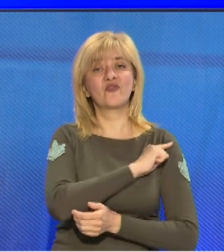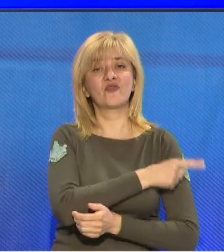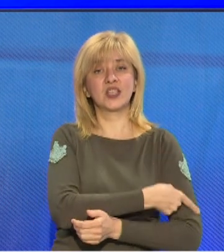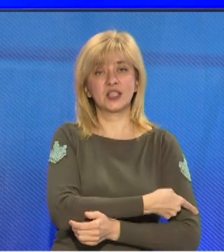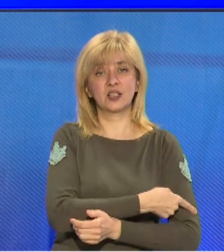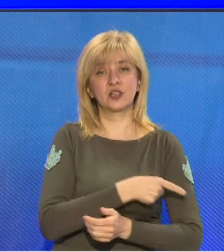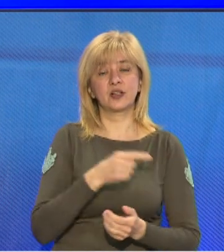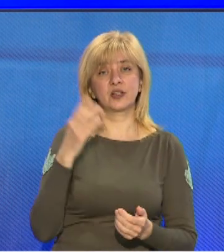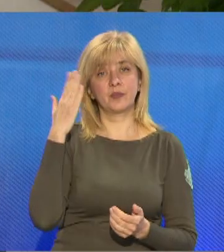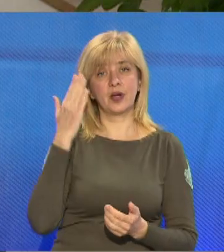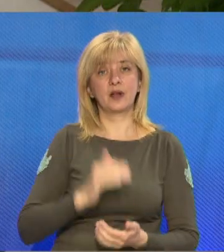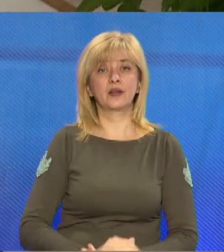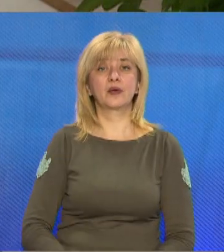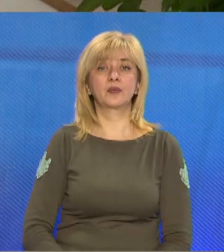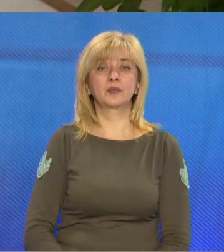якості.